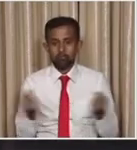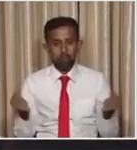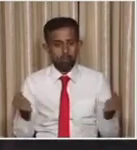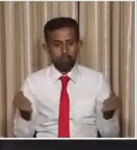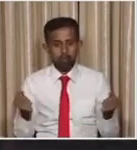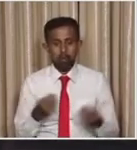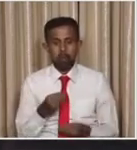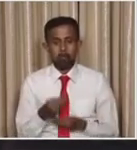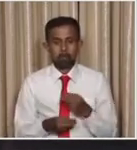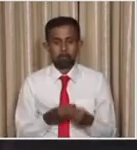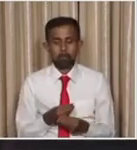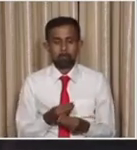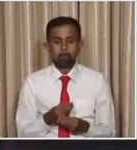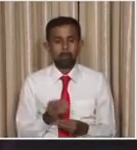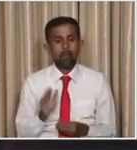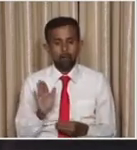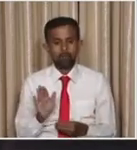ව්‍යවසායකයන් සිටින්නේ